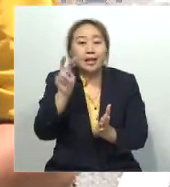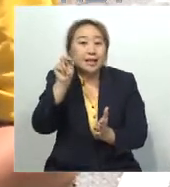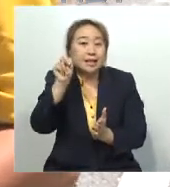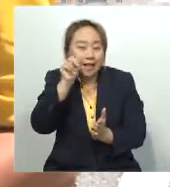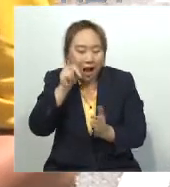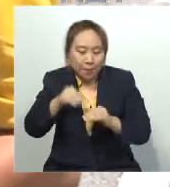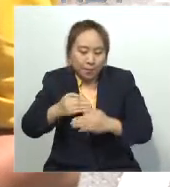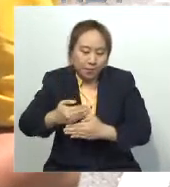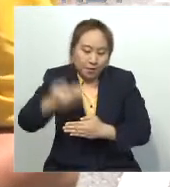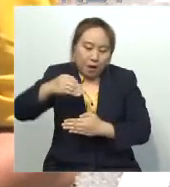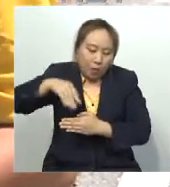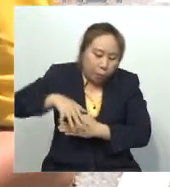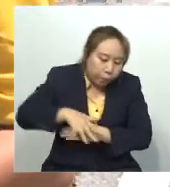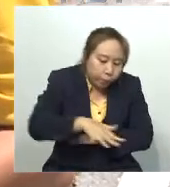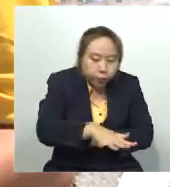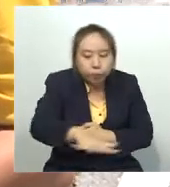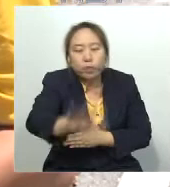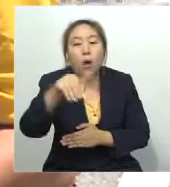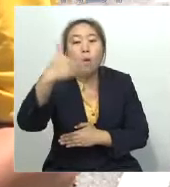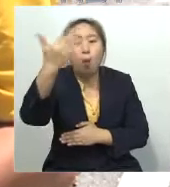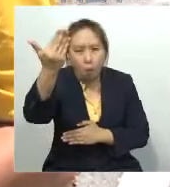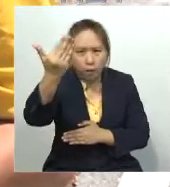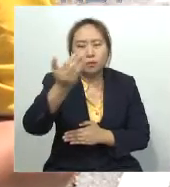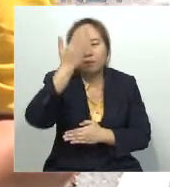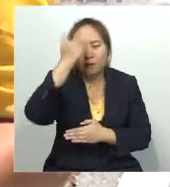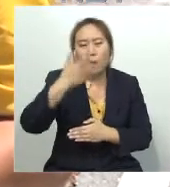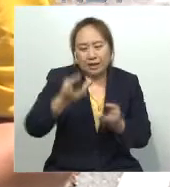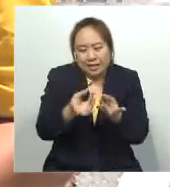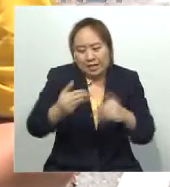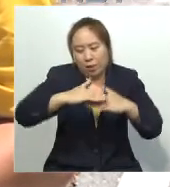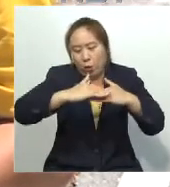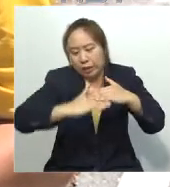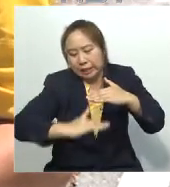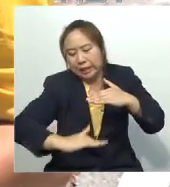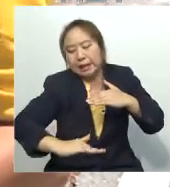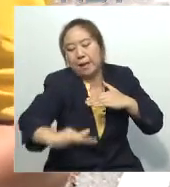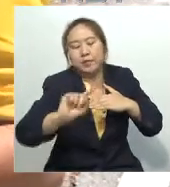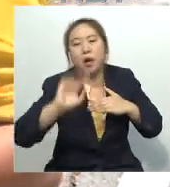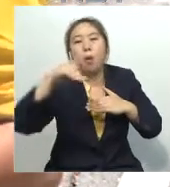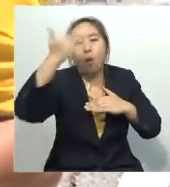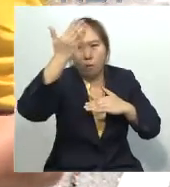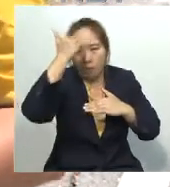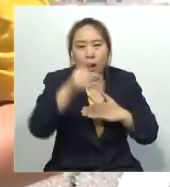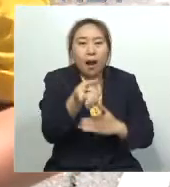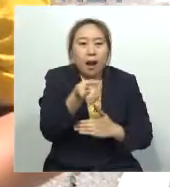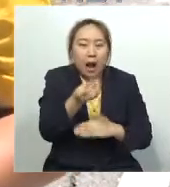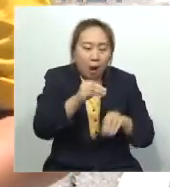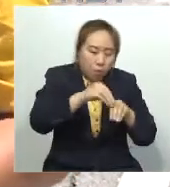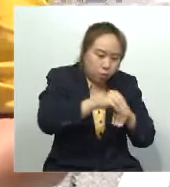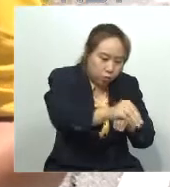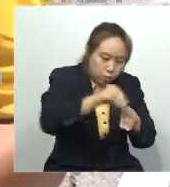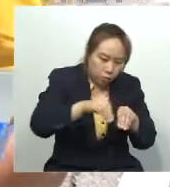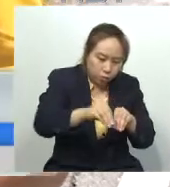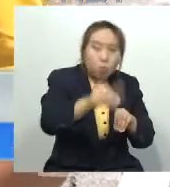ที่ลุ่มต่ำเป็นหลักนะเพื่อที่จะให้ลุ่มต่ำเป็นหลักเนื่องจากว่าพื้นที่เหล่านี้จะสามารถที่จะปลูกข้าวได้และสามารถจะเก็บเกี่ยว